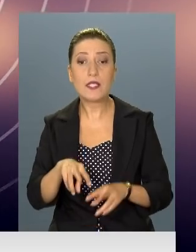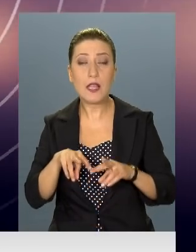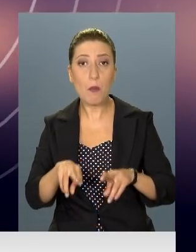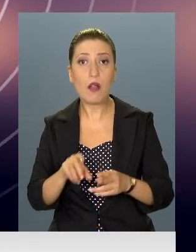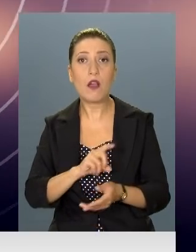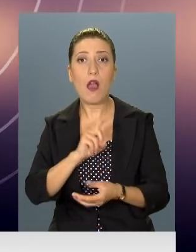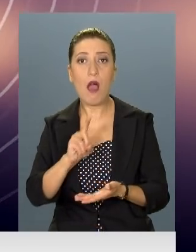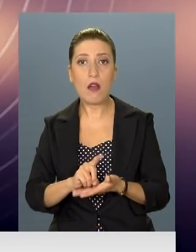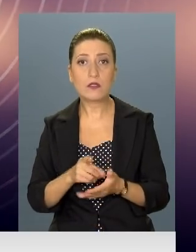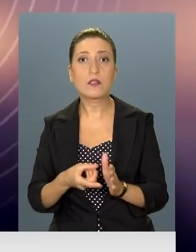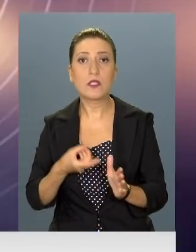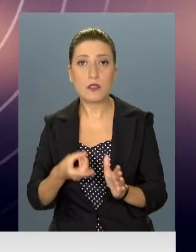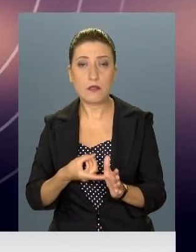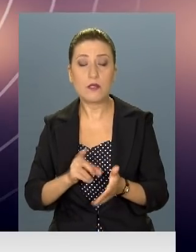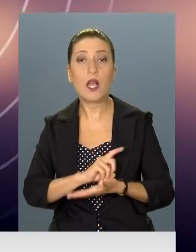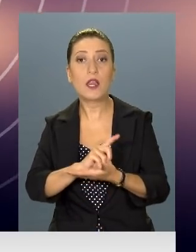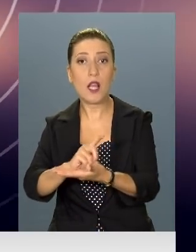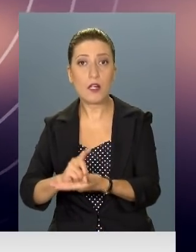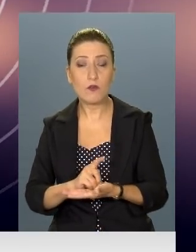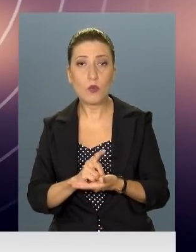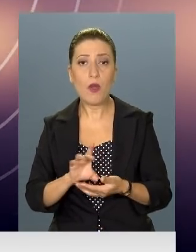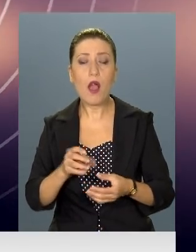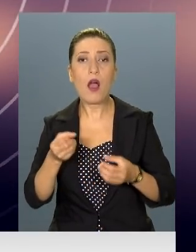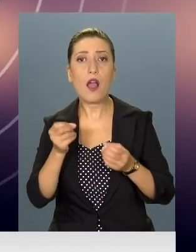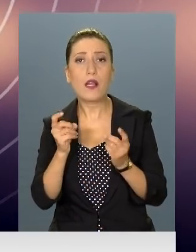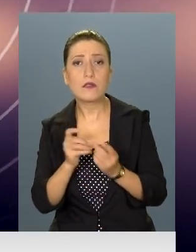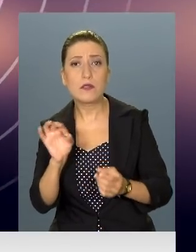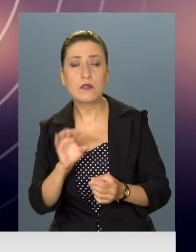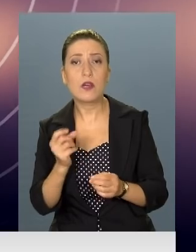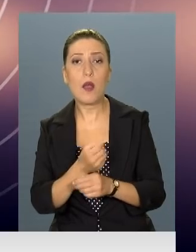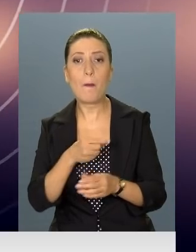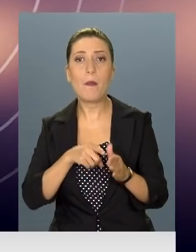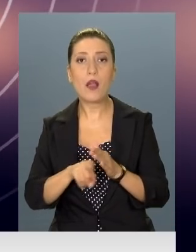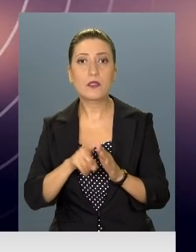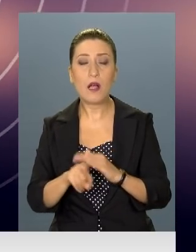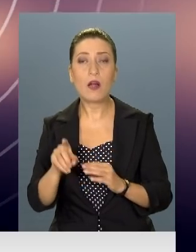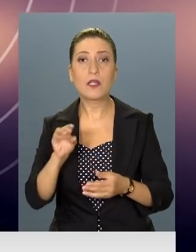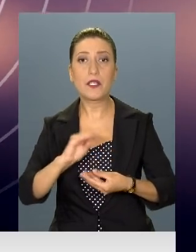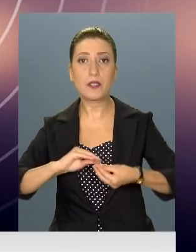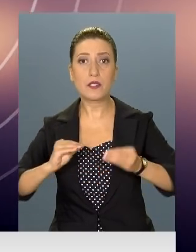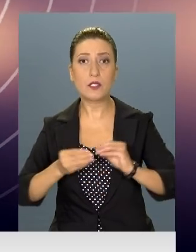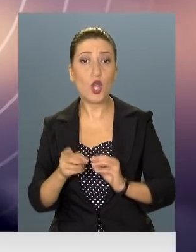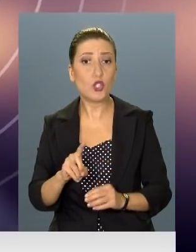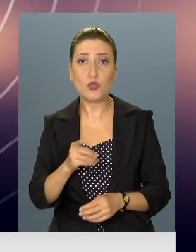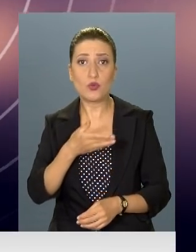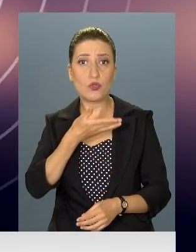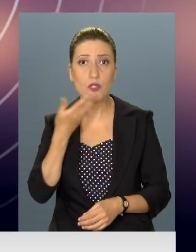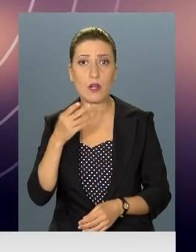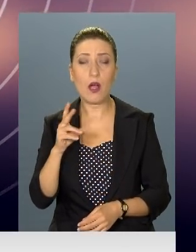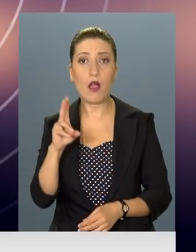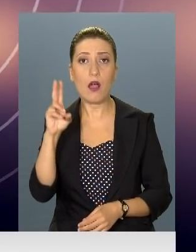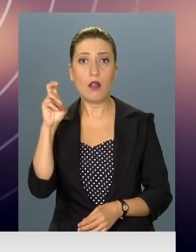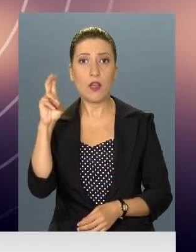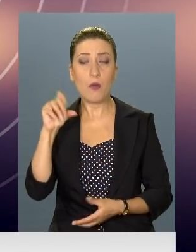քննարկվում է ռազմական կոնֆլիկտների ժամանակ տեղահանված անձանց խնդիրը, փախստականների խնդիրը, ինչու չկա